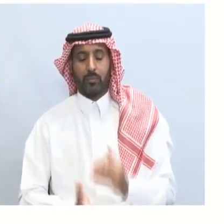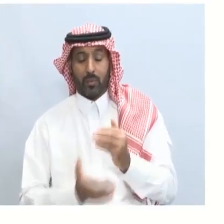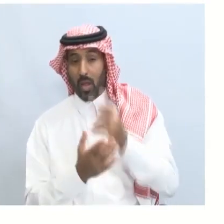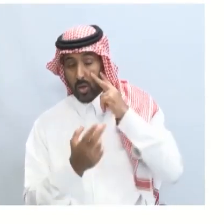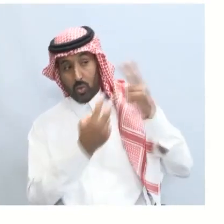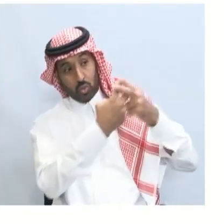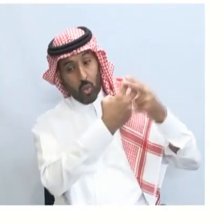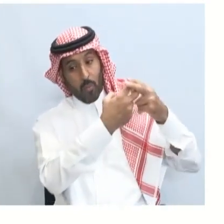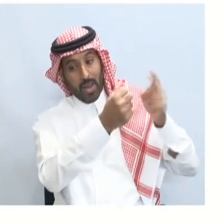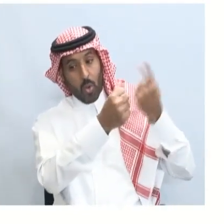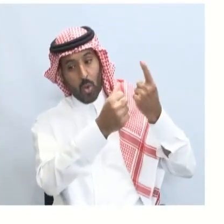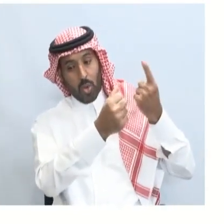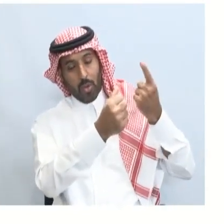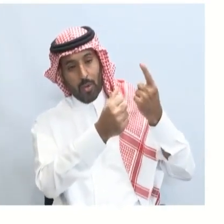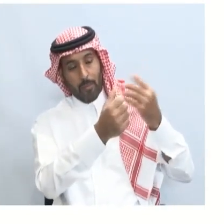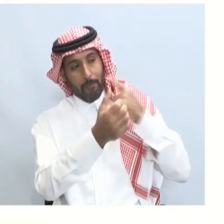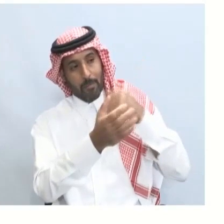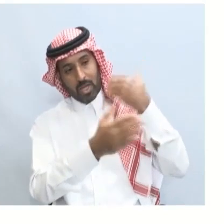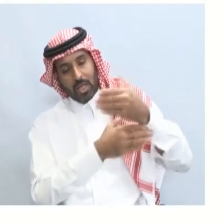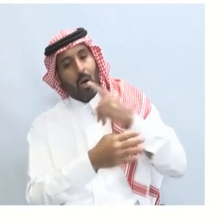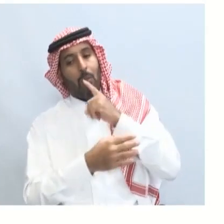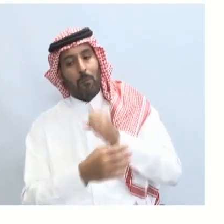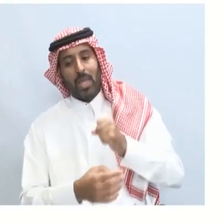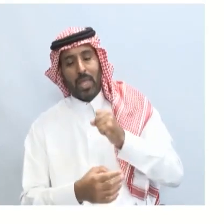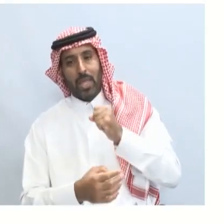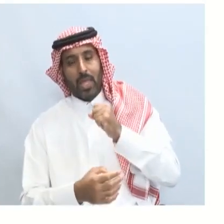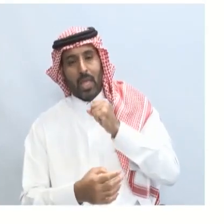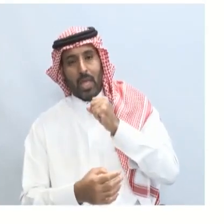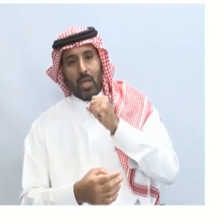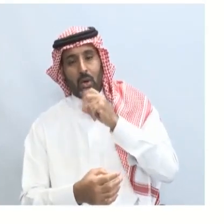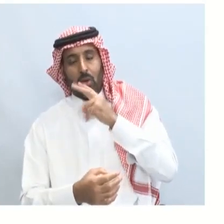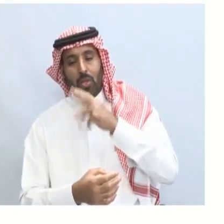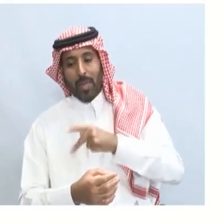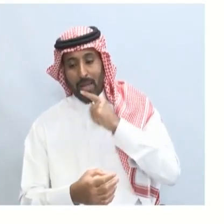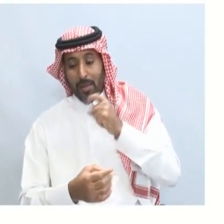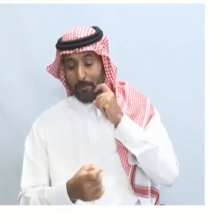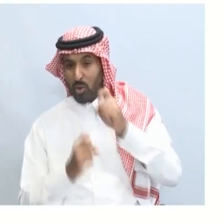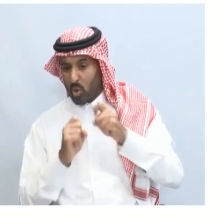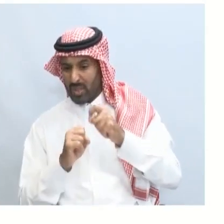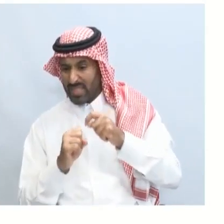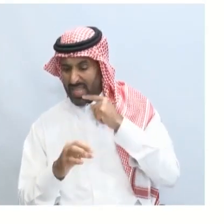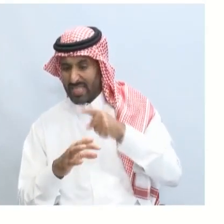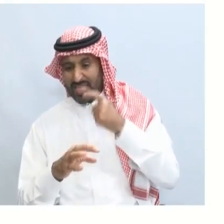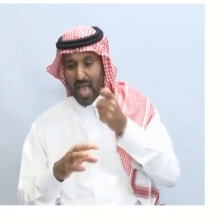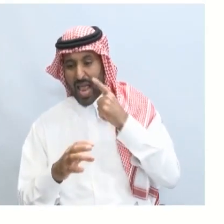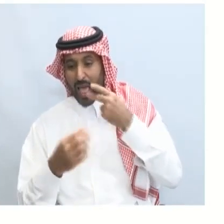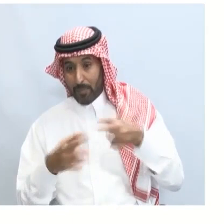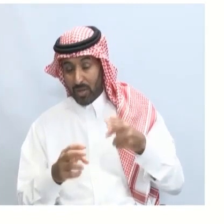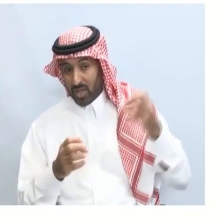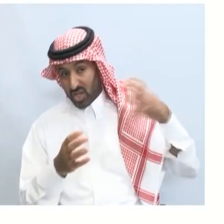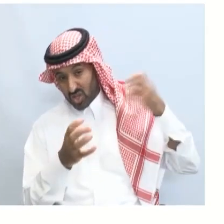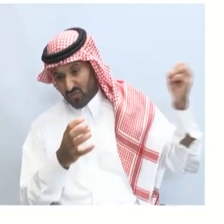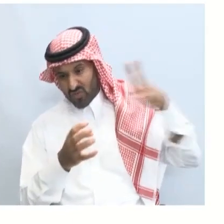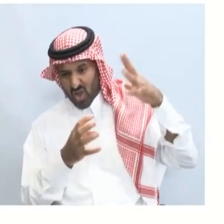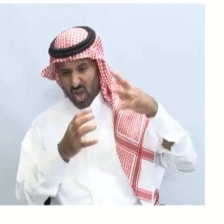النجوم الاولى بعد حوالي 180 مليون سنه من الانفجار العظيم ما الذي بدا يتكون